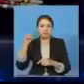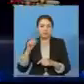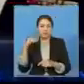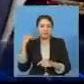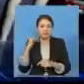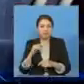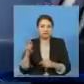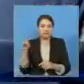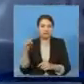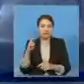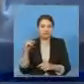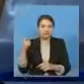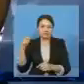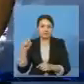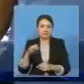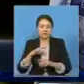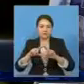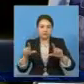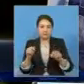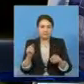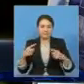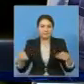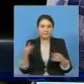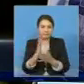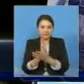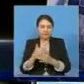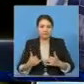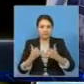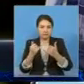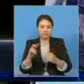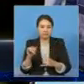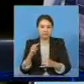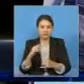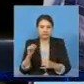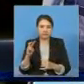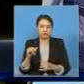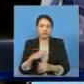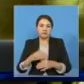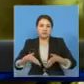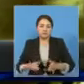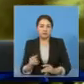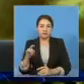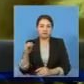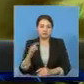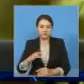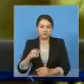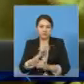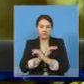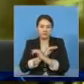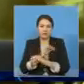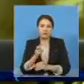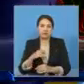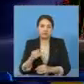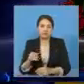воевавших в Афганистане. К слову, в Акжарском школьном музее есть экспозиция, посвященная Сергею Волошину. Уроженец Храмтауского района погиб при выполнении